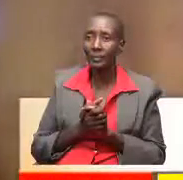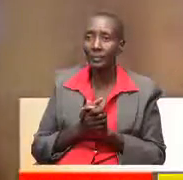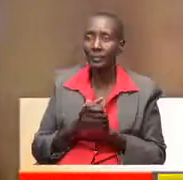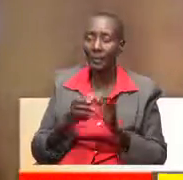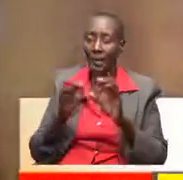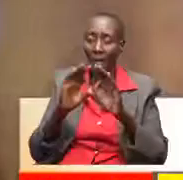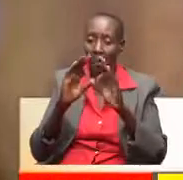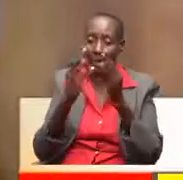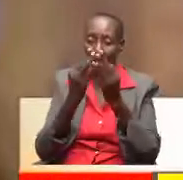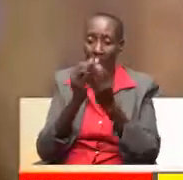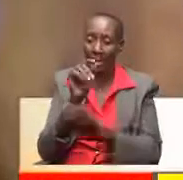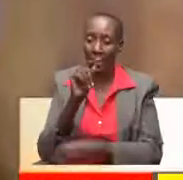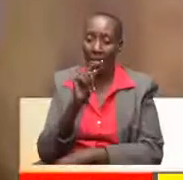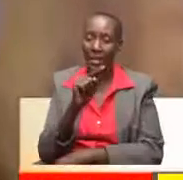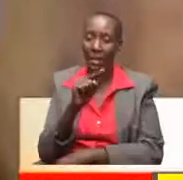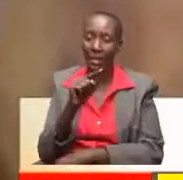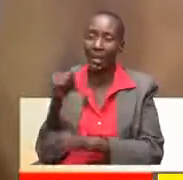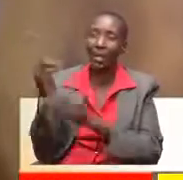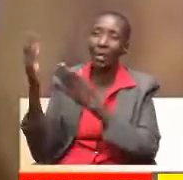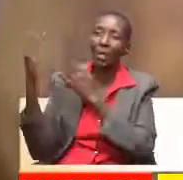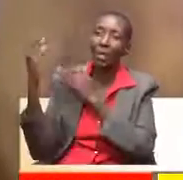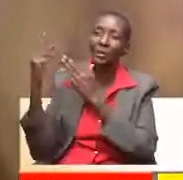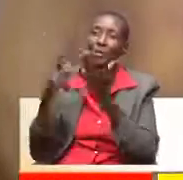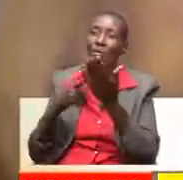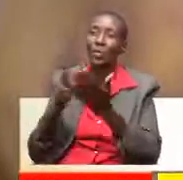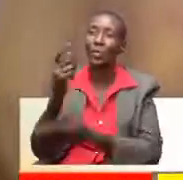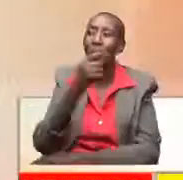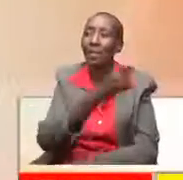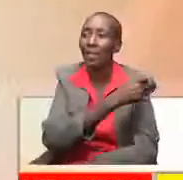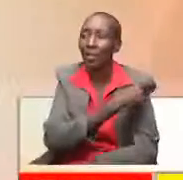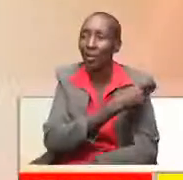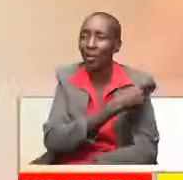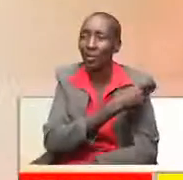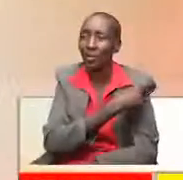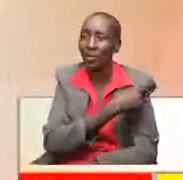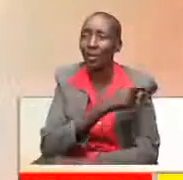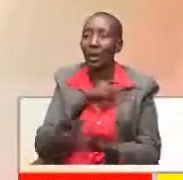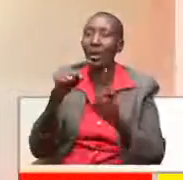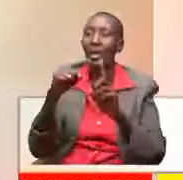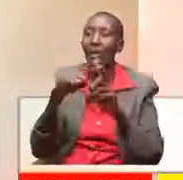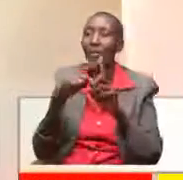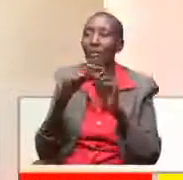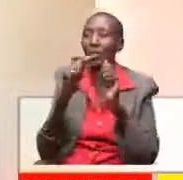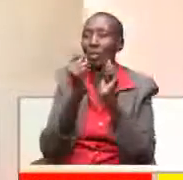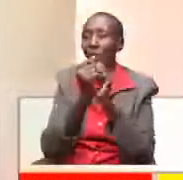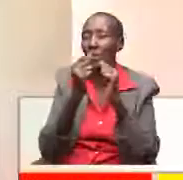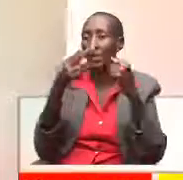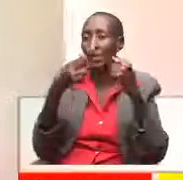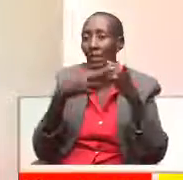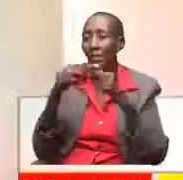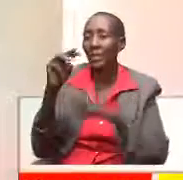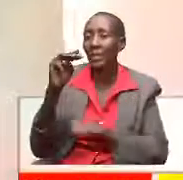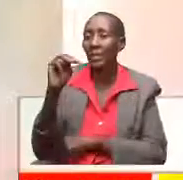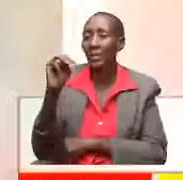Familia hiyo ilitarajiwa kulipa hospitali ya Gertrude deni la shilingi milioni